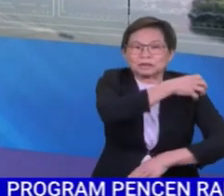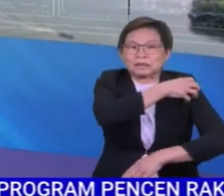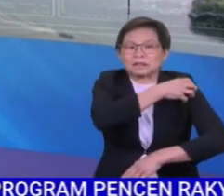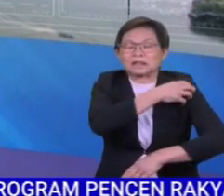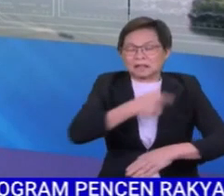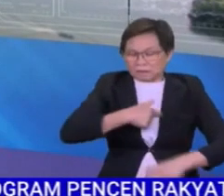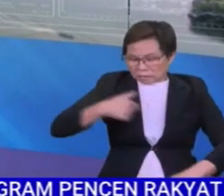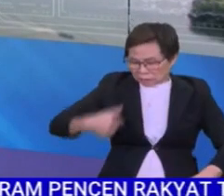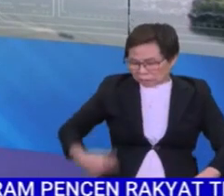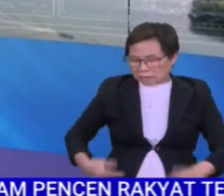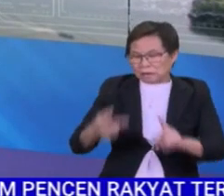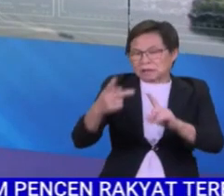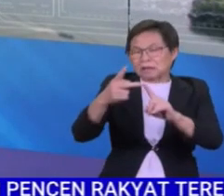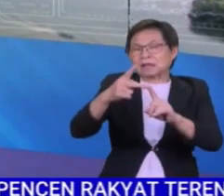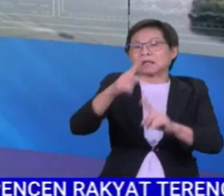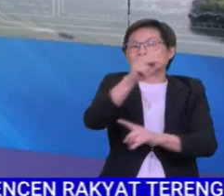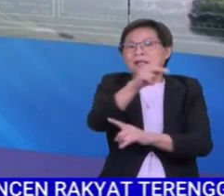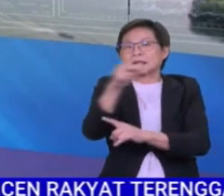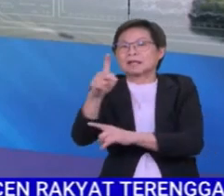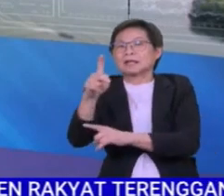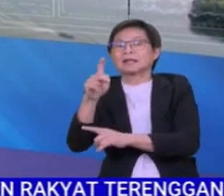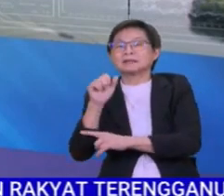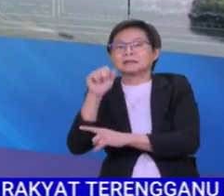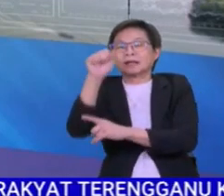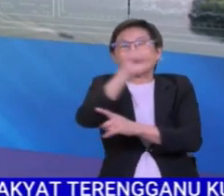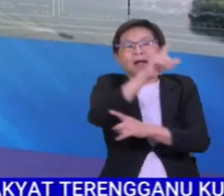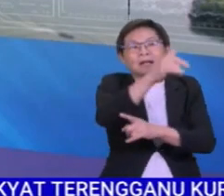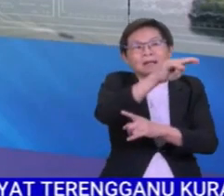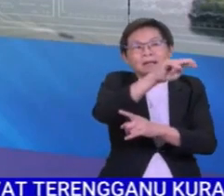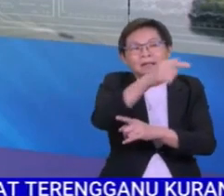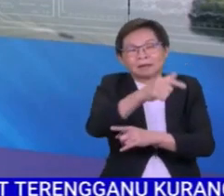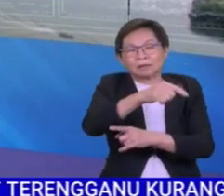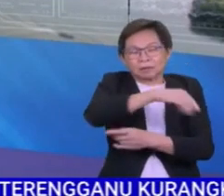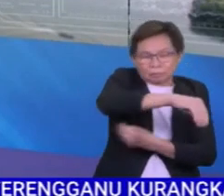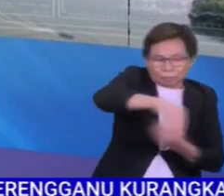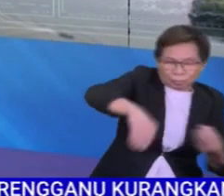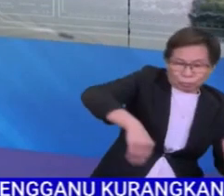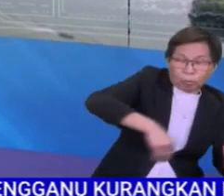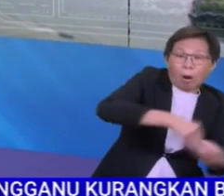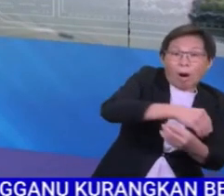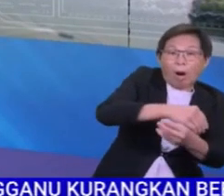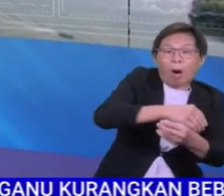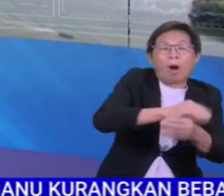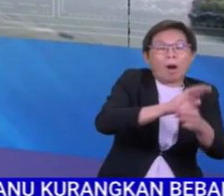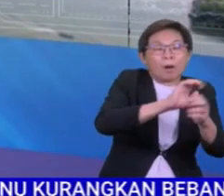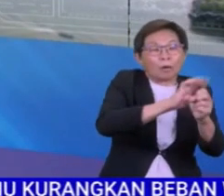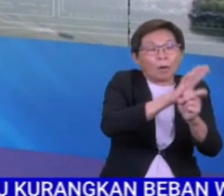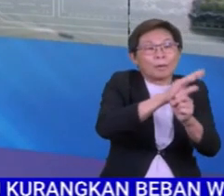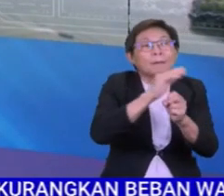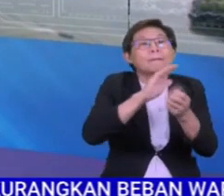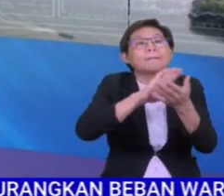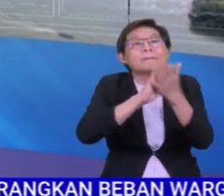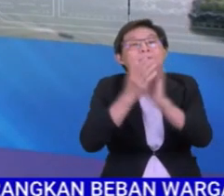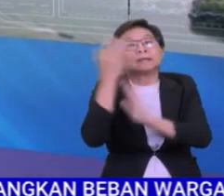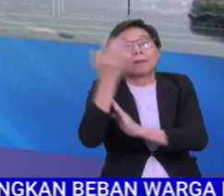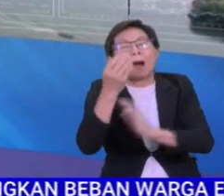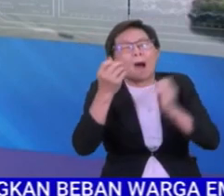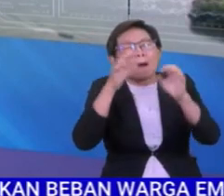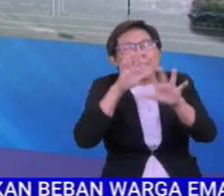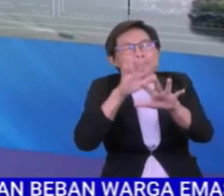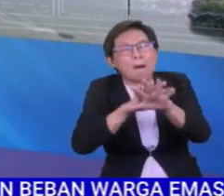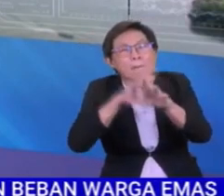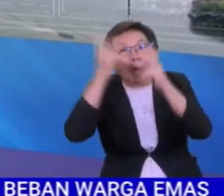China ke kota Kinabalu liang Chai yakin peralihan fasa endemik pada 1 April Lebih ramai pelancong dari